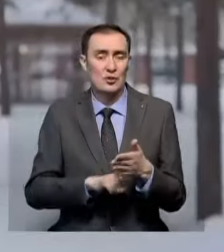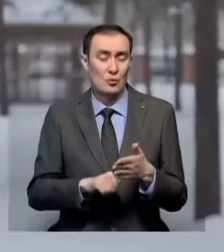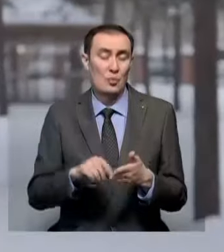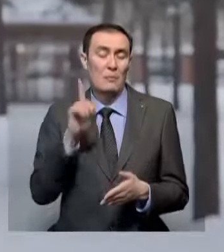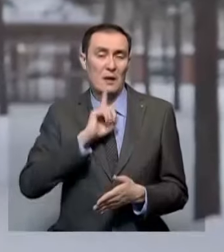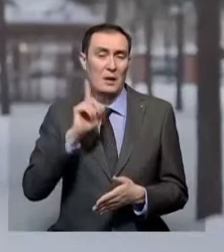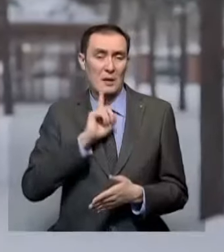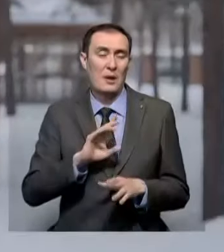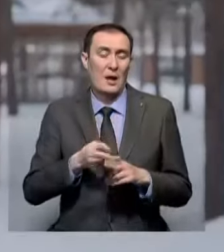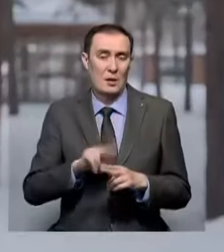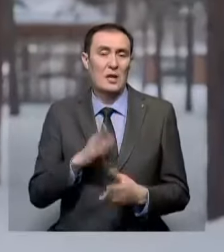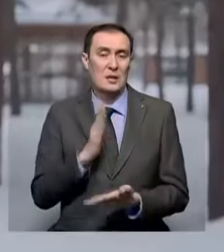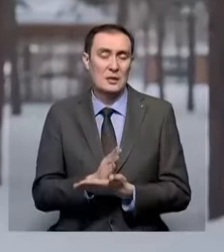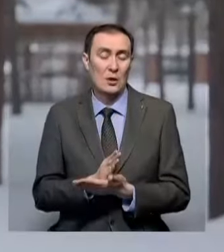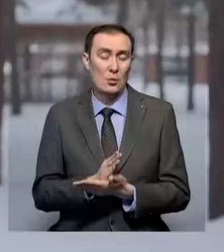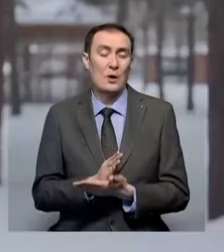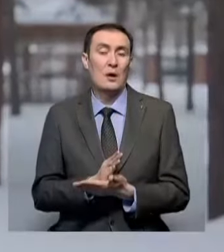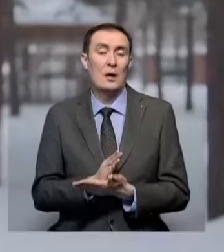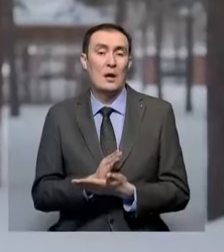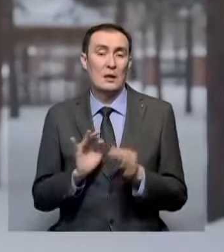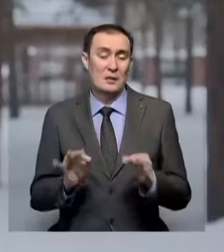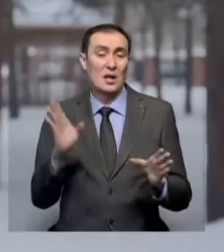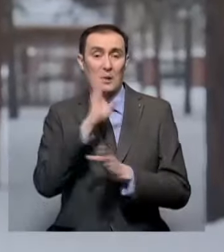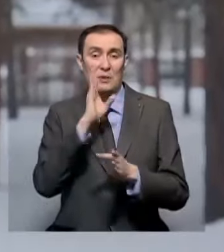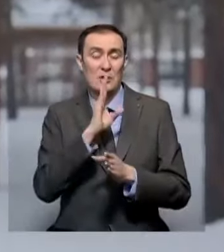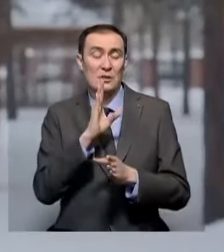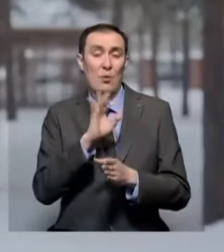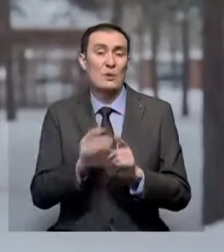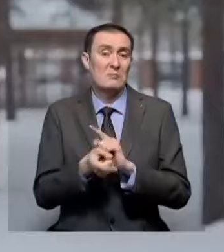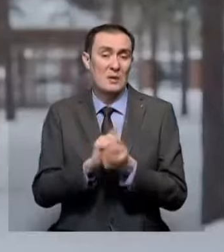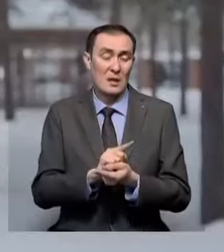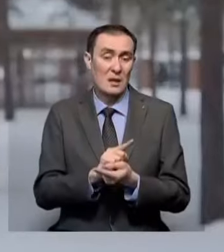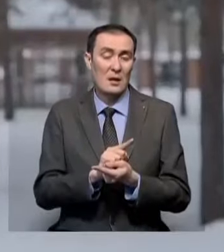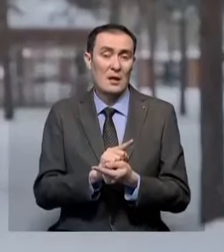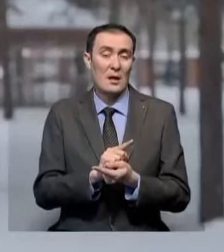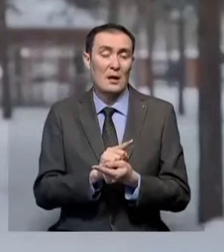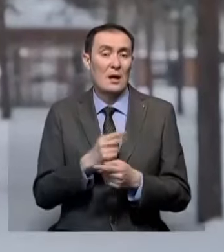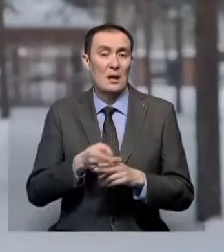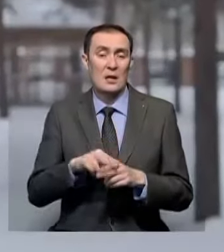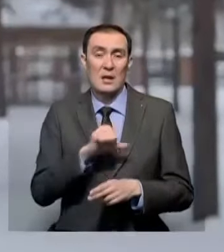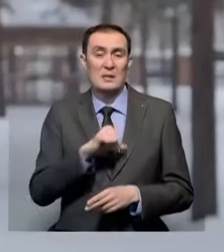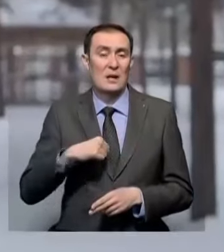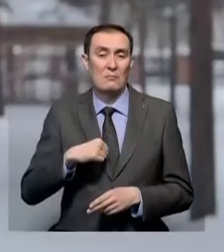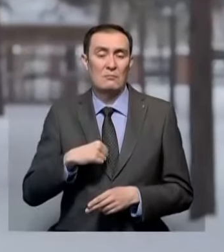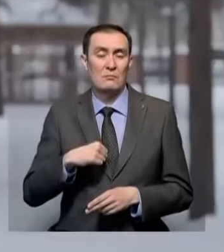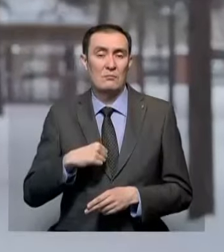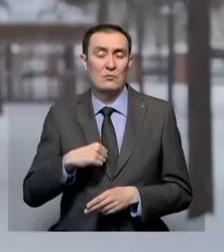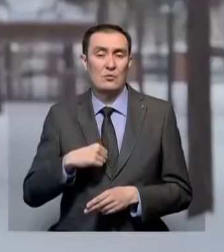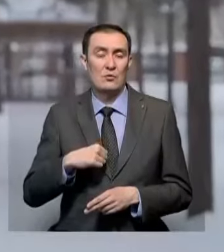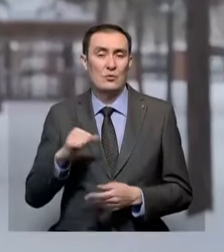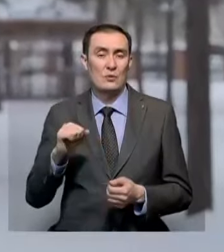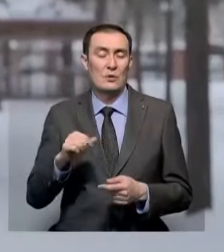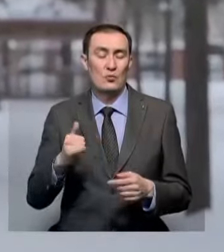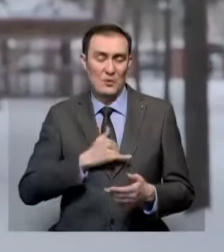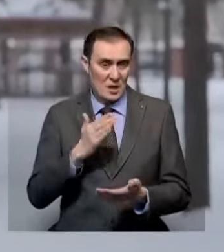мере, это есть. Но относительно климатических изменений я говорю не голословно. Значит, у меня